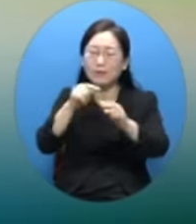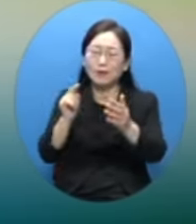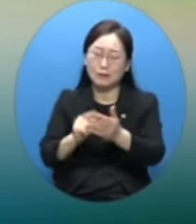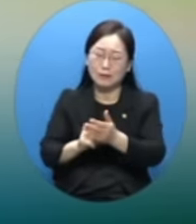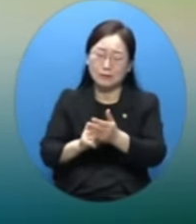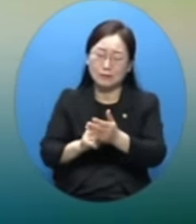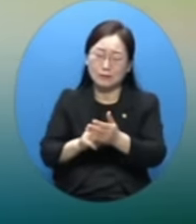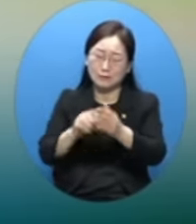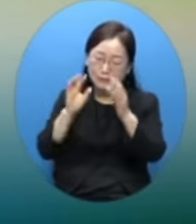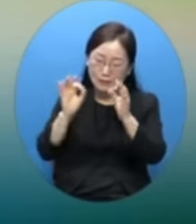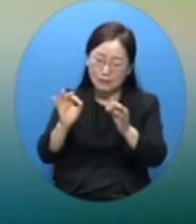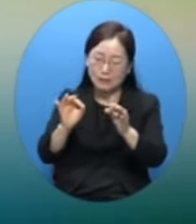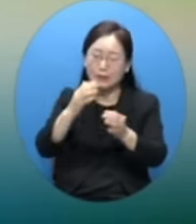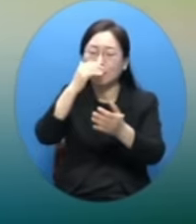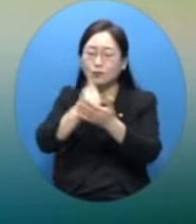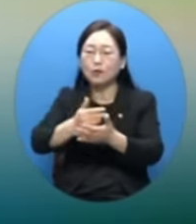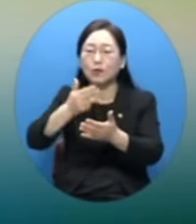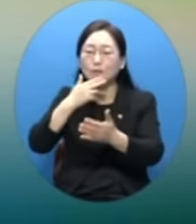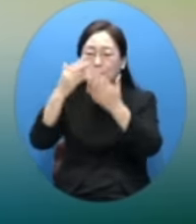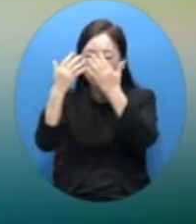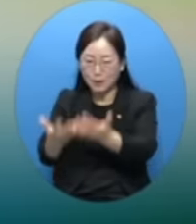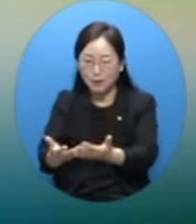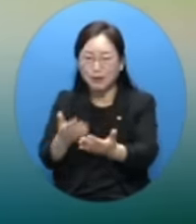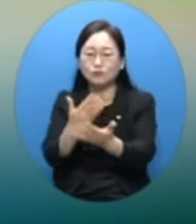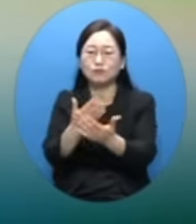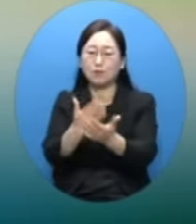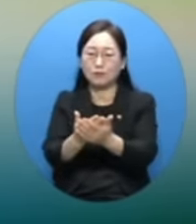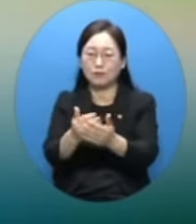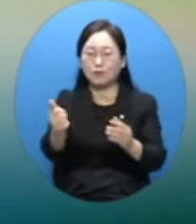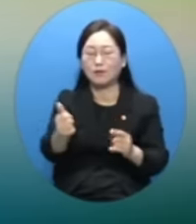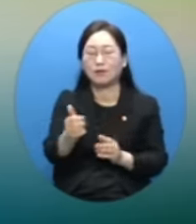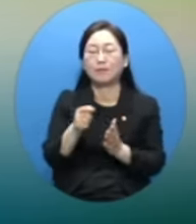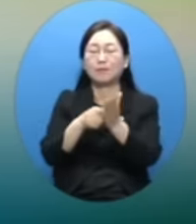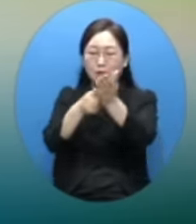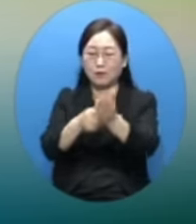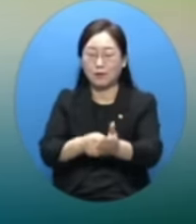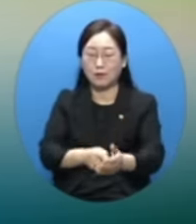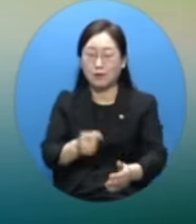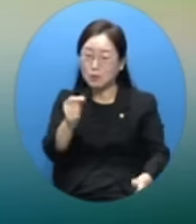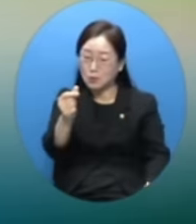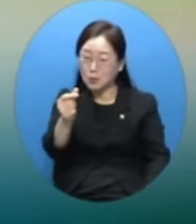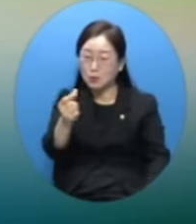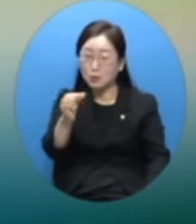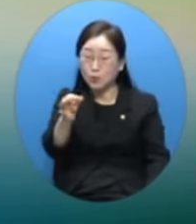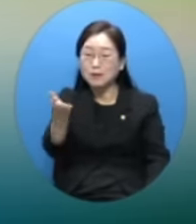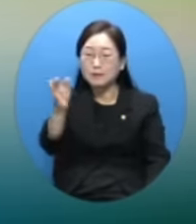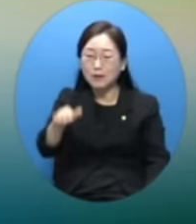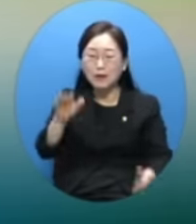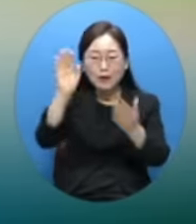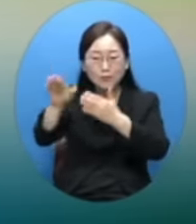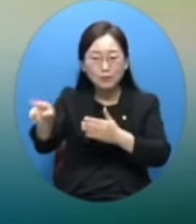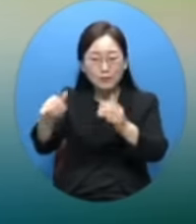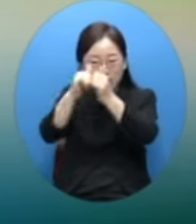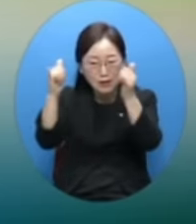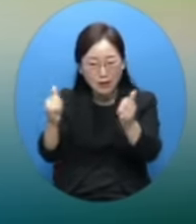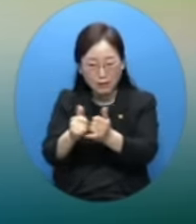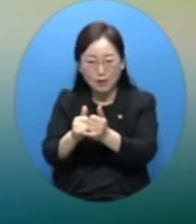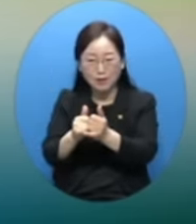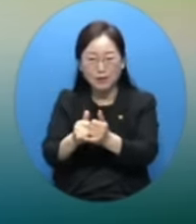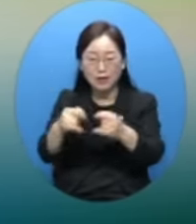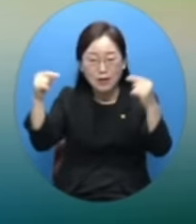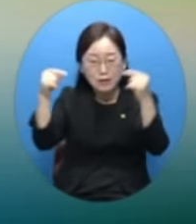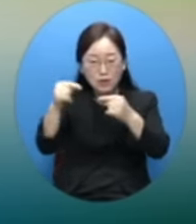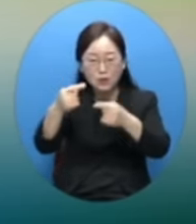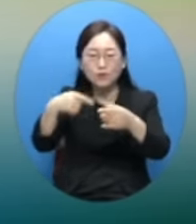봐서라도 무죄로 석방해 주시길 탄원합니다. 적은 돈이지만 저들의 앞날의 직업교육과 사회 적응을 위한